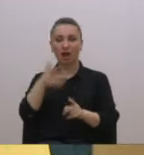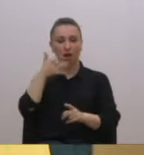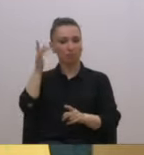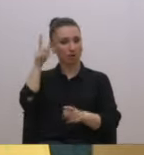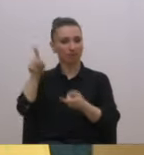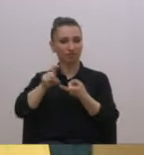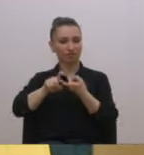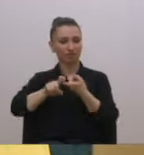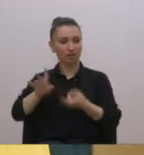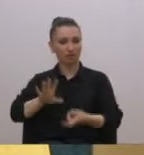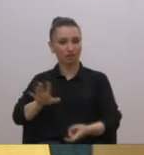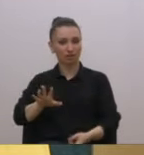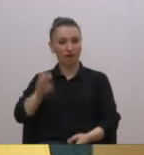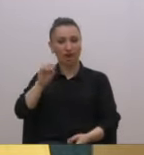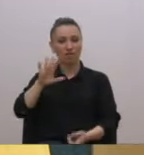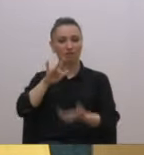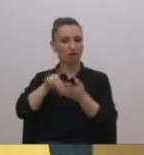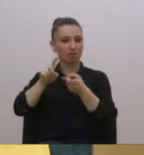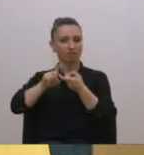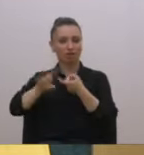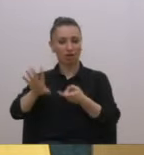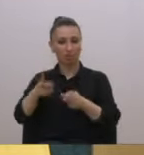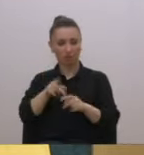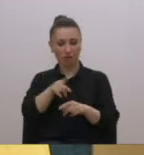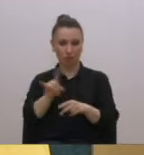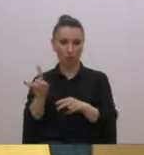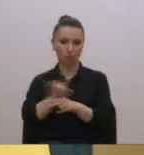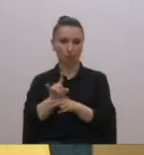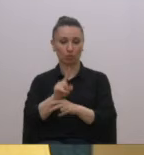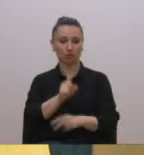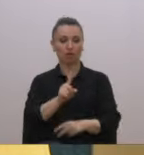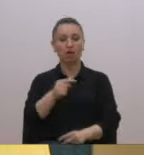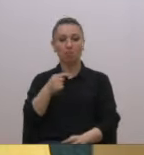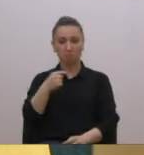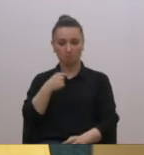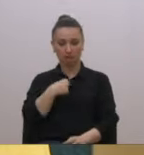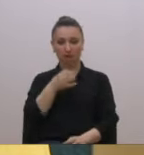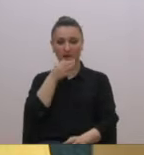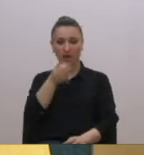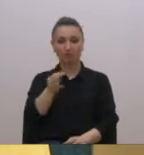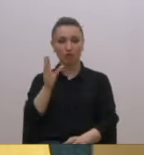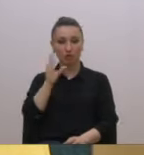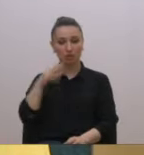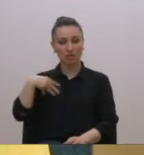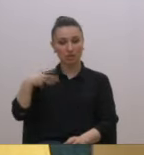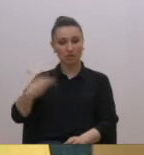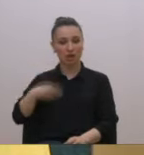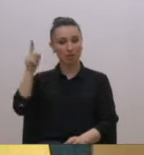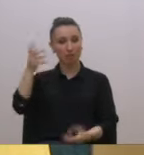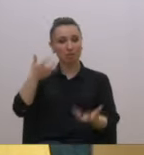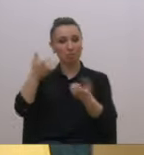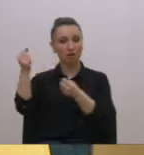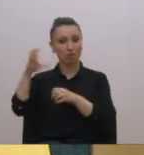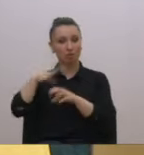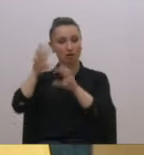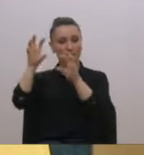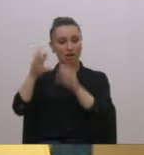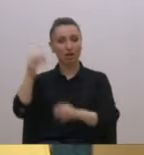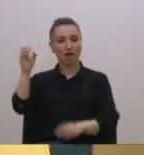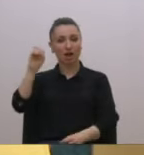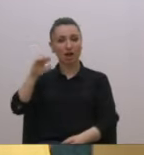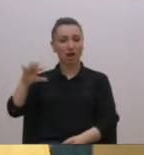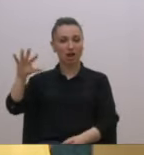შეერთებულ შტატებს, არ შეეხება ევროპულ ქვეყნებს. ეს არის ტყუილი. მე გეტყვი თქვენ, როდესაც საფრანგეთმა მიიღო კანონი, საფრანგეთის